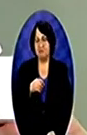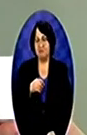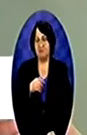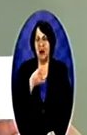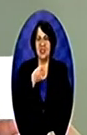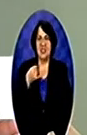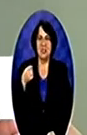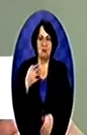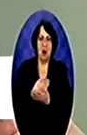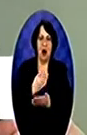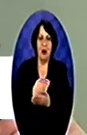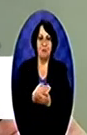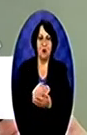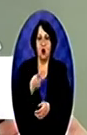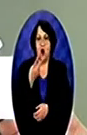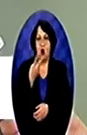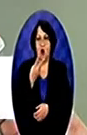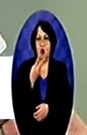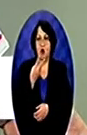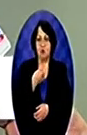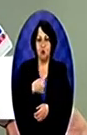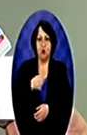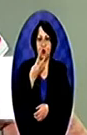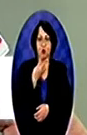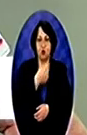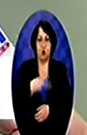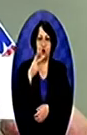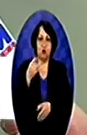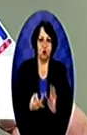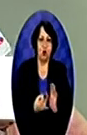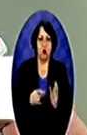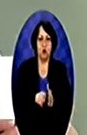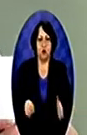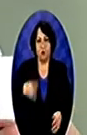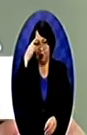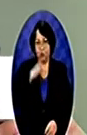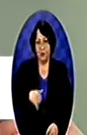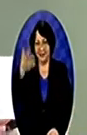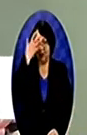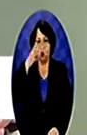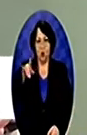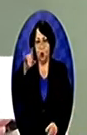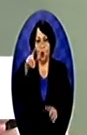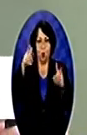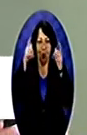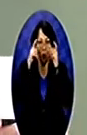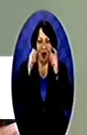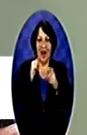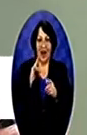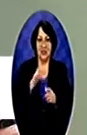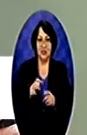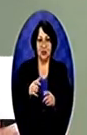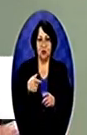дуртат 2004-өөс 2007 оны хооронд Монгол Улсын засгийн газараас үхрийн арьсны гуртаа тэмцэх арга хэмжээ